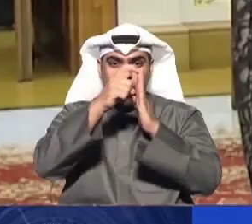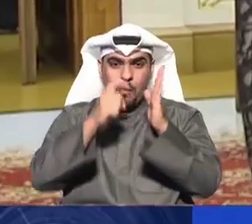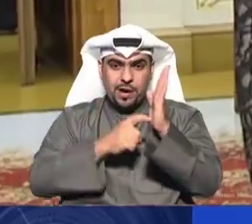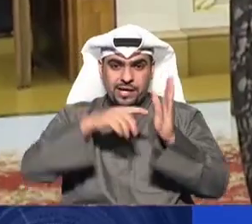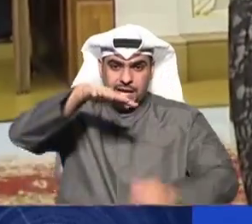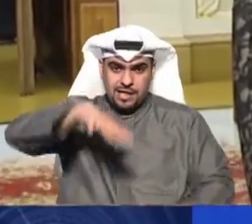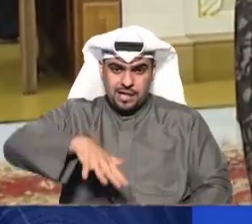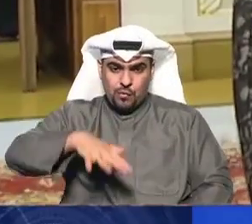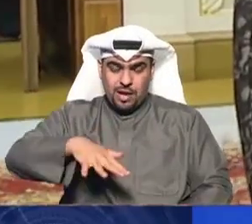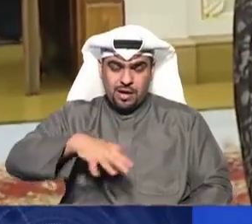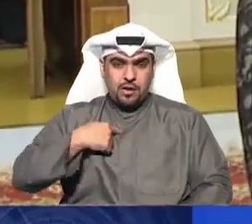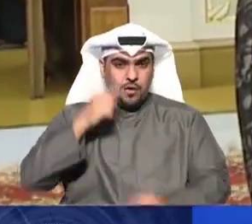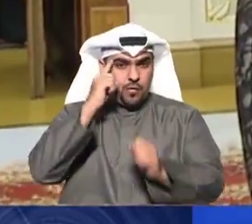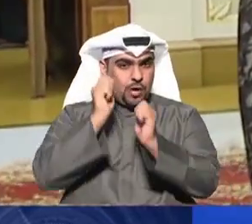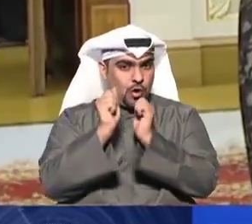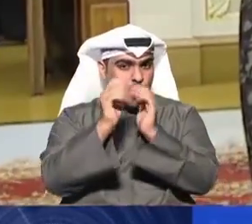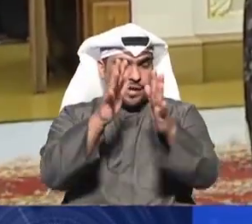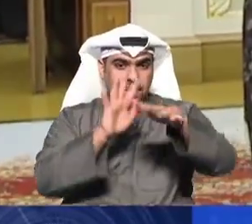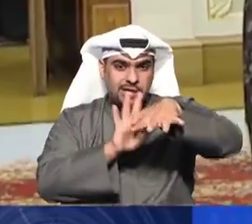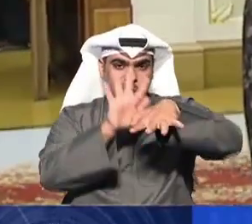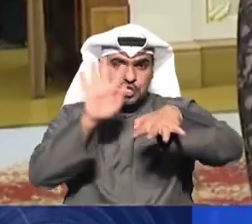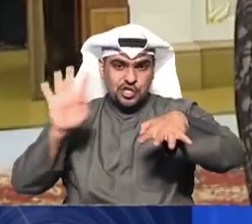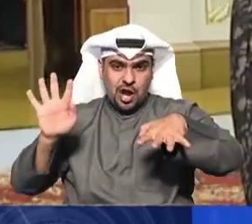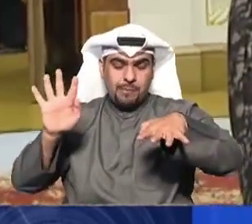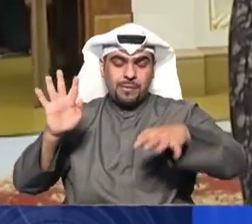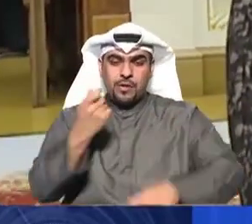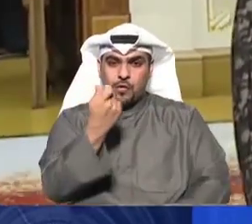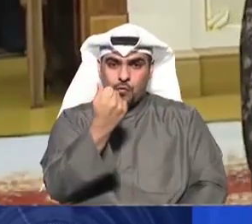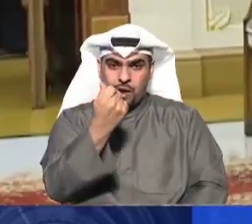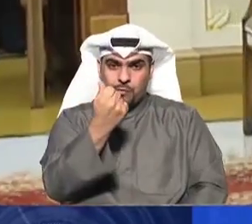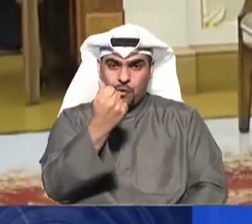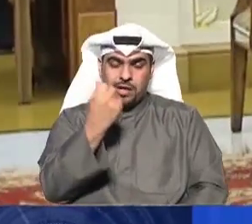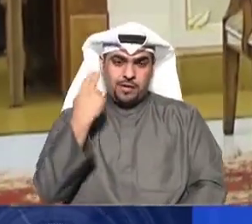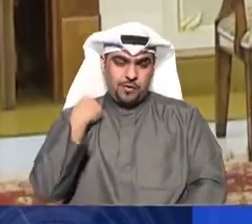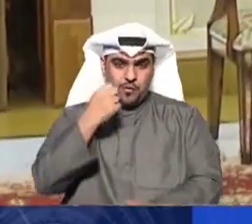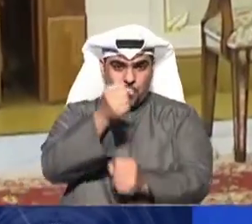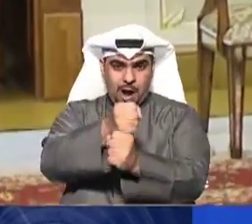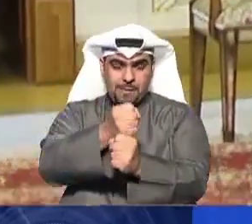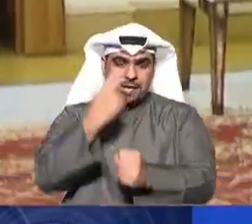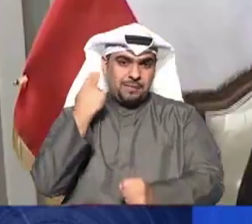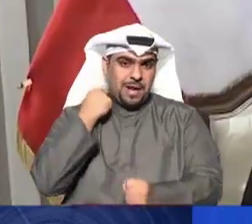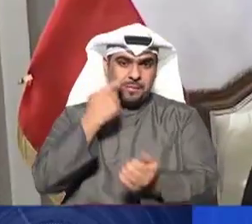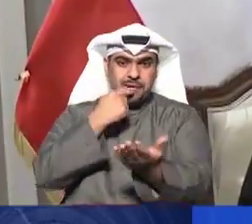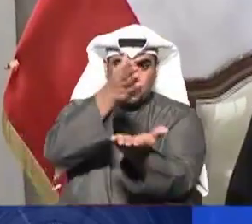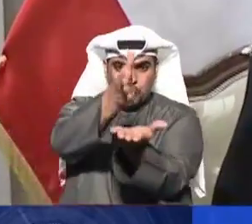الشعب ومصالحه وأمواله، وأؤدي أعمالي بالأمانة والصدق.